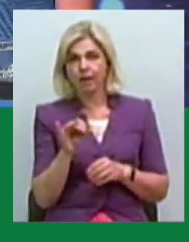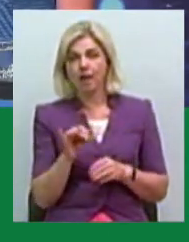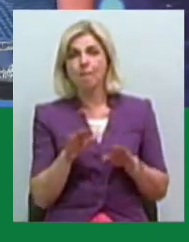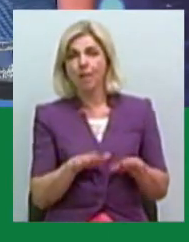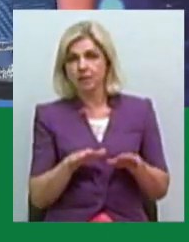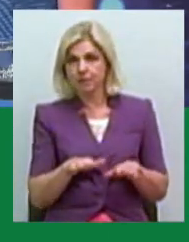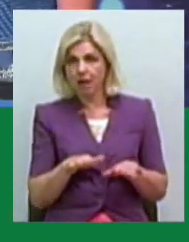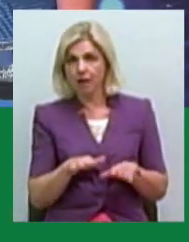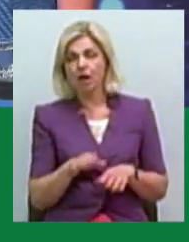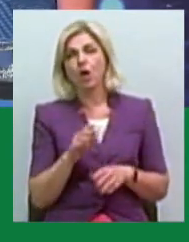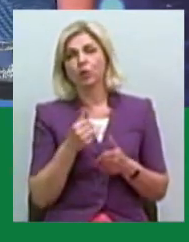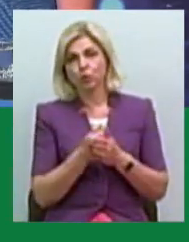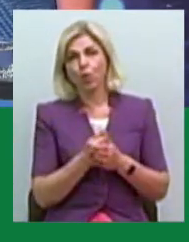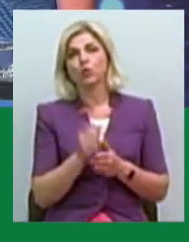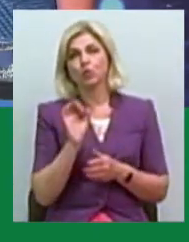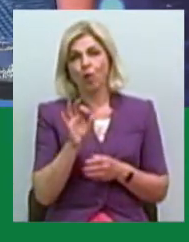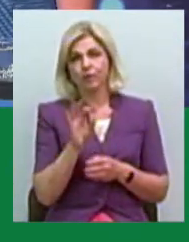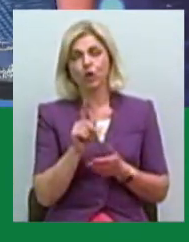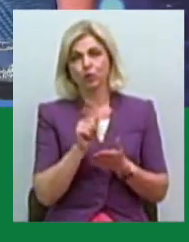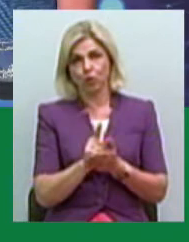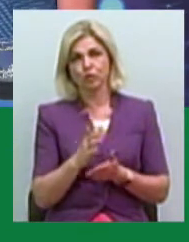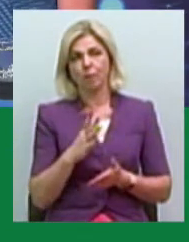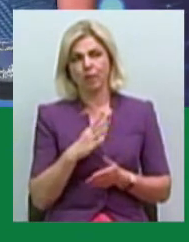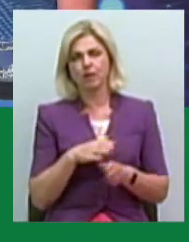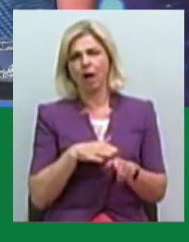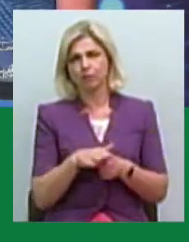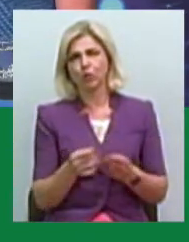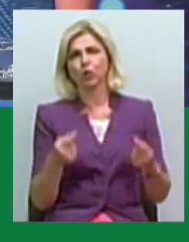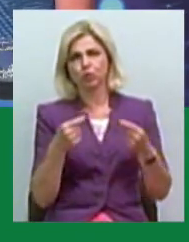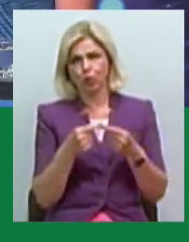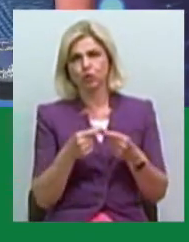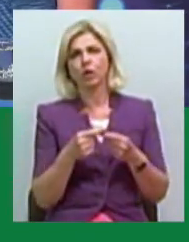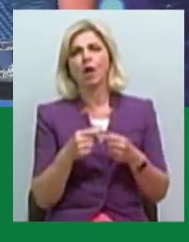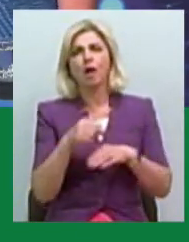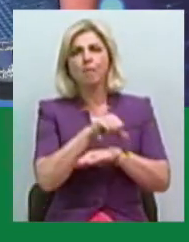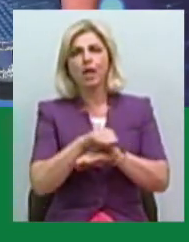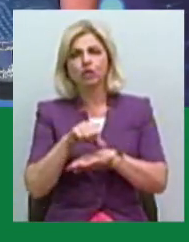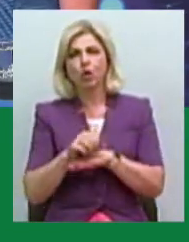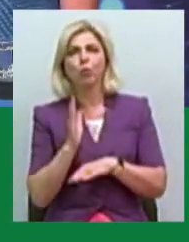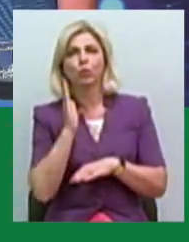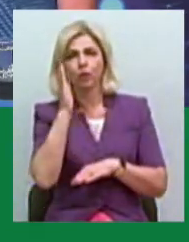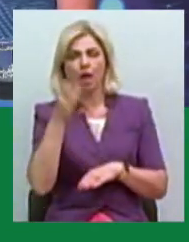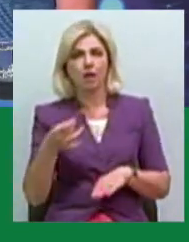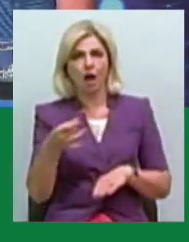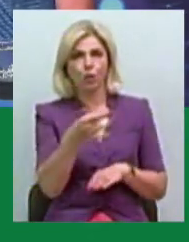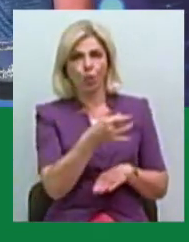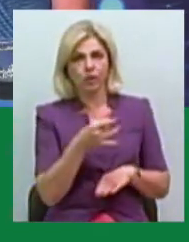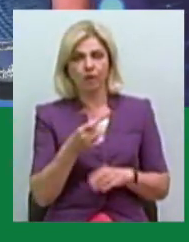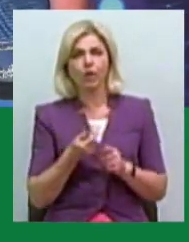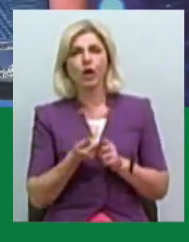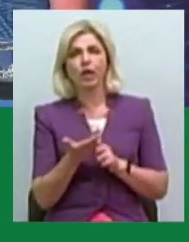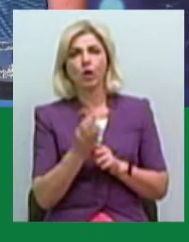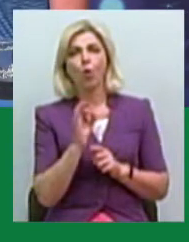до цього, до жовтня, тобто вже мають бути абсолютно точно визначені межі майбутніх районів, так, кількість